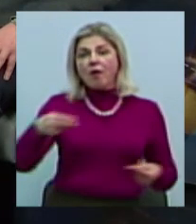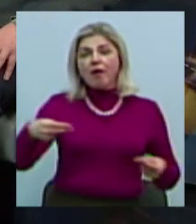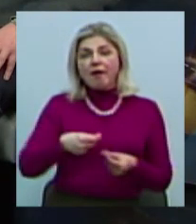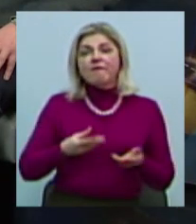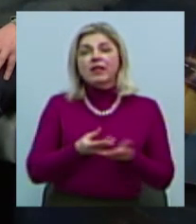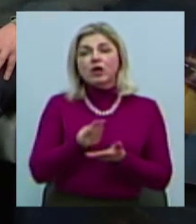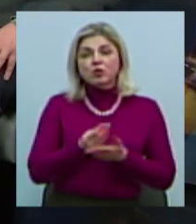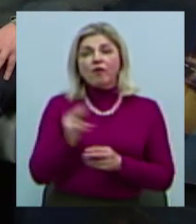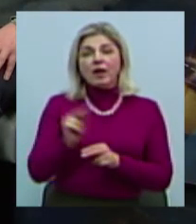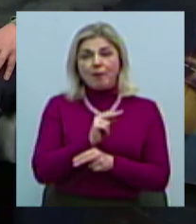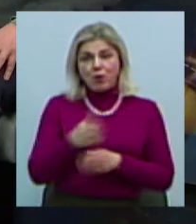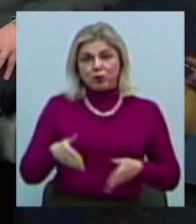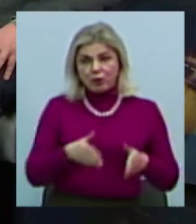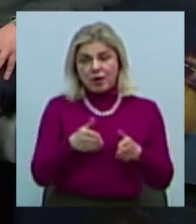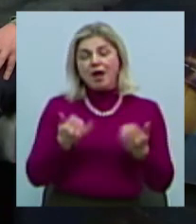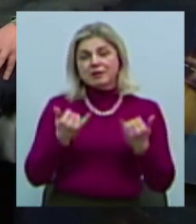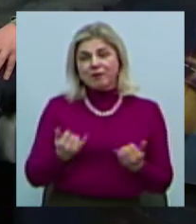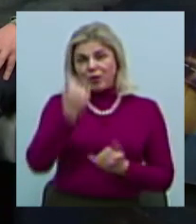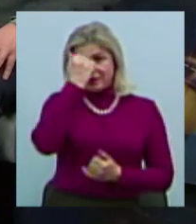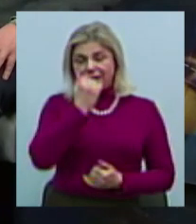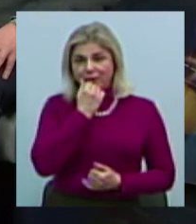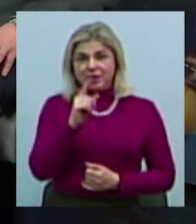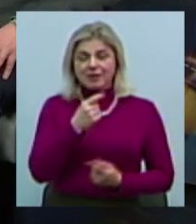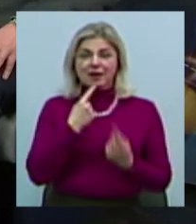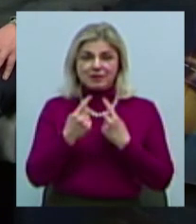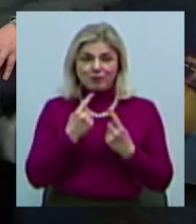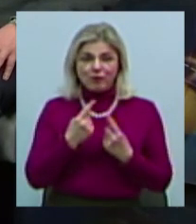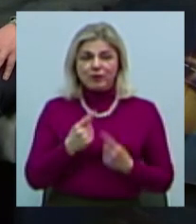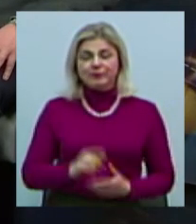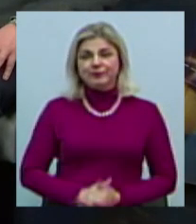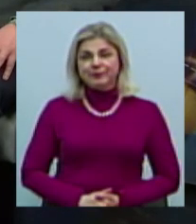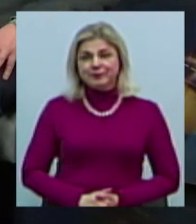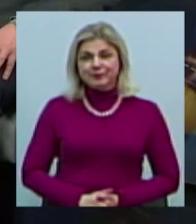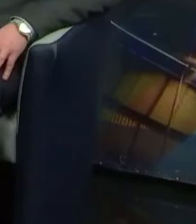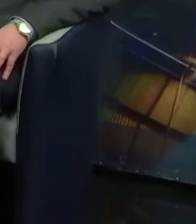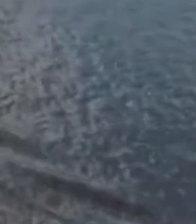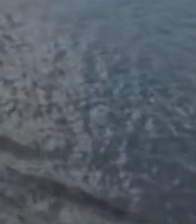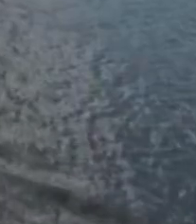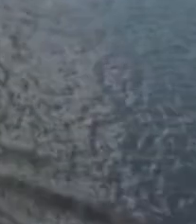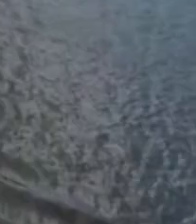будівництва доріг. Ну, а сьогодні дякую за цю розмову, дякую всім, хто був з нами. Побачимось.